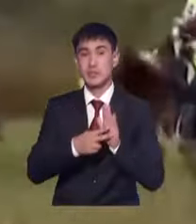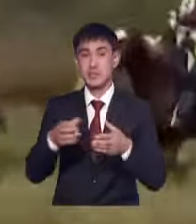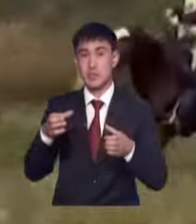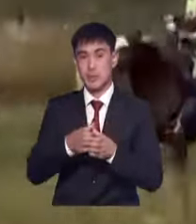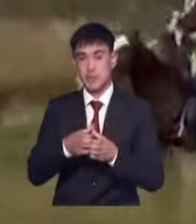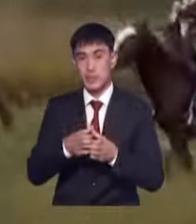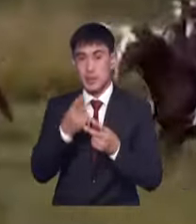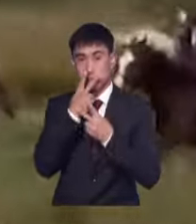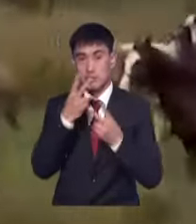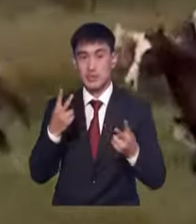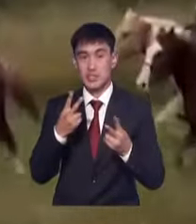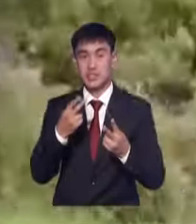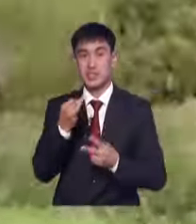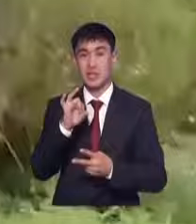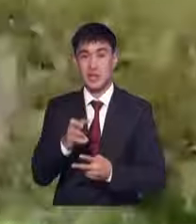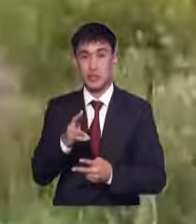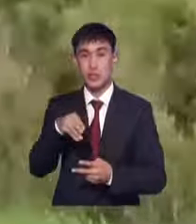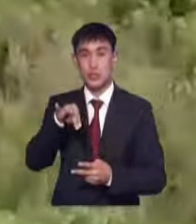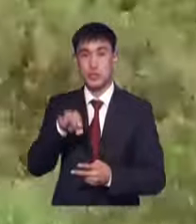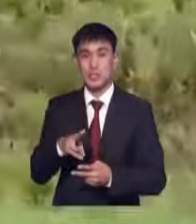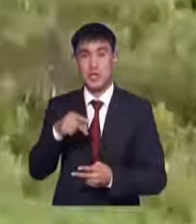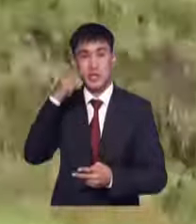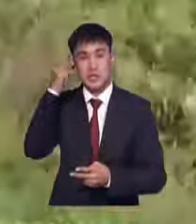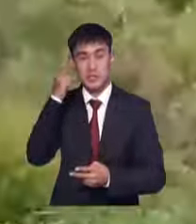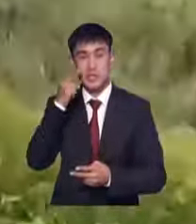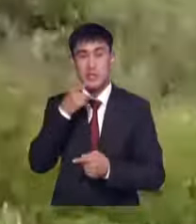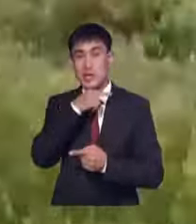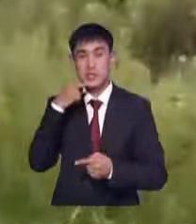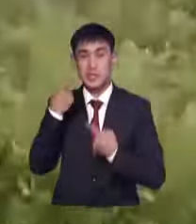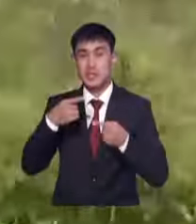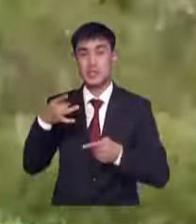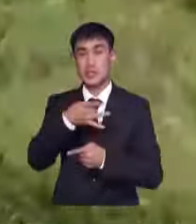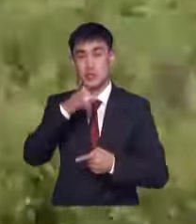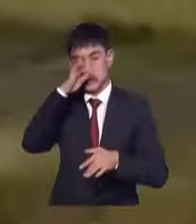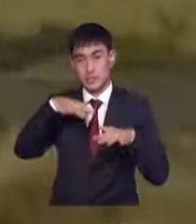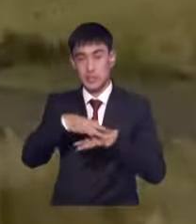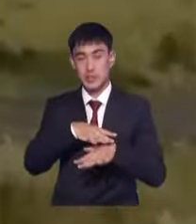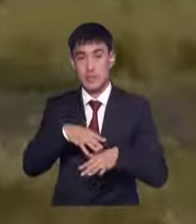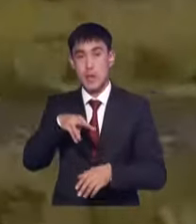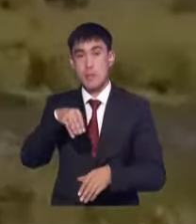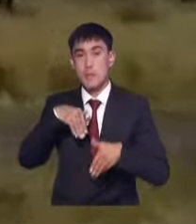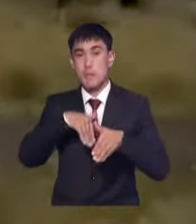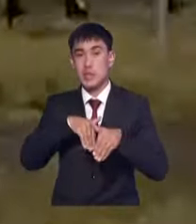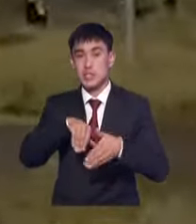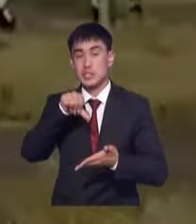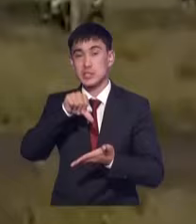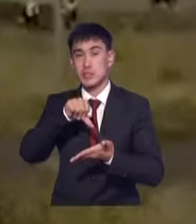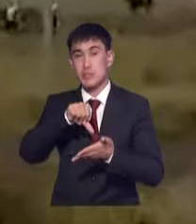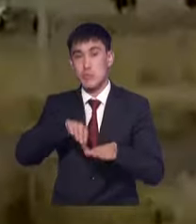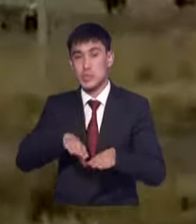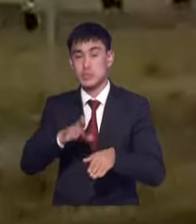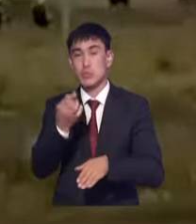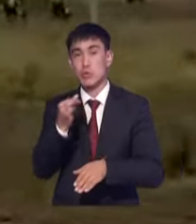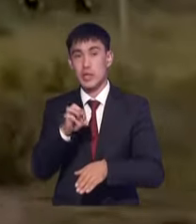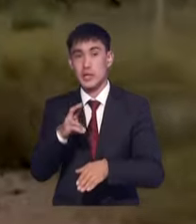команд, представляющие Иран, Турцию, Кыргызстан, Россию и различные регионы нашей страны. В марше, стартовавшем в местности